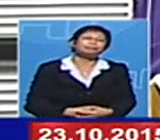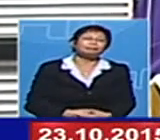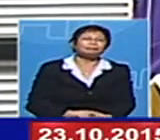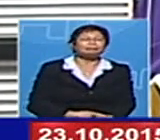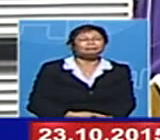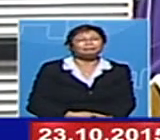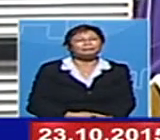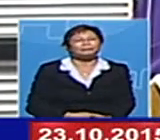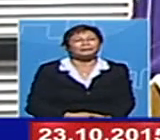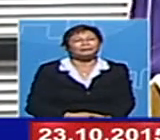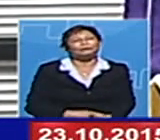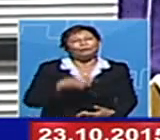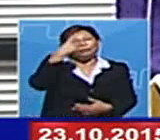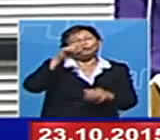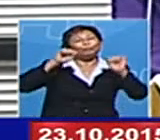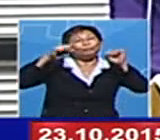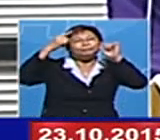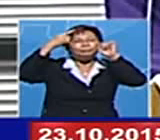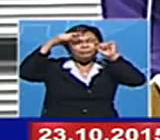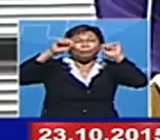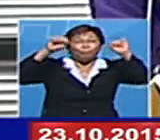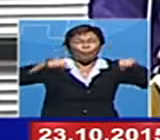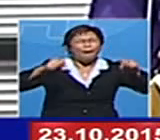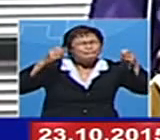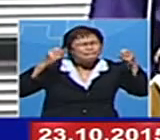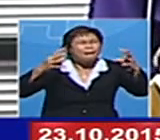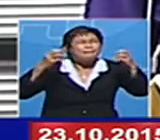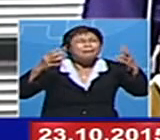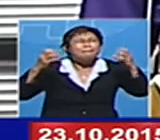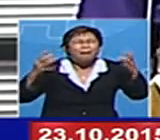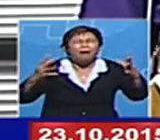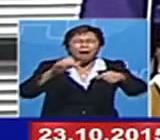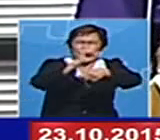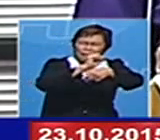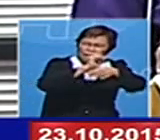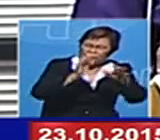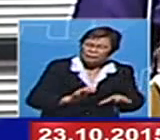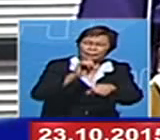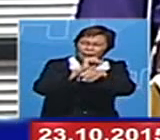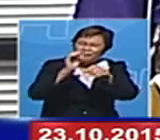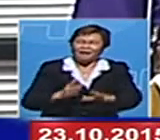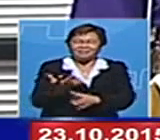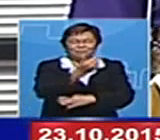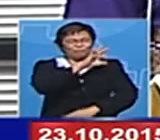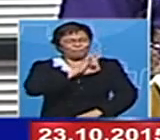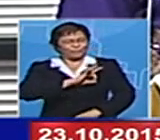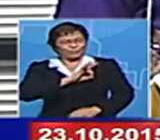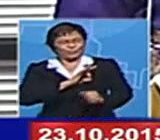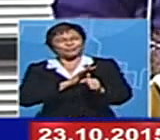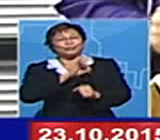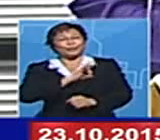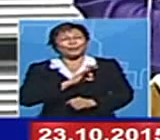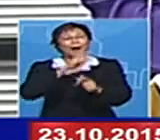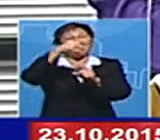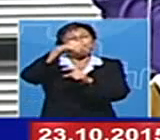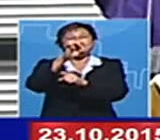di-pertua seterusnya untuk membolehkan lebih ramai pekerja mendapat manfaat di bawah perkeso